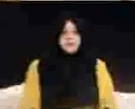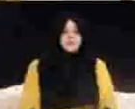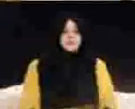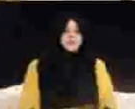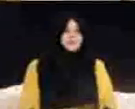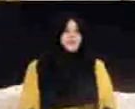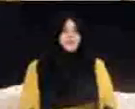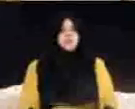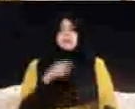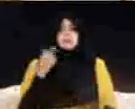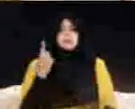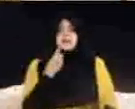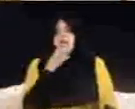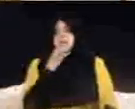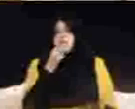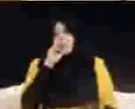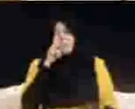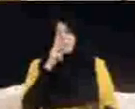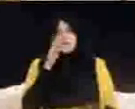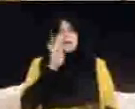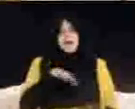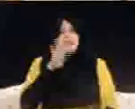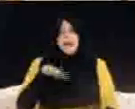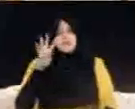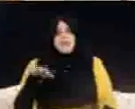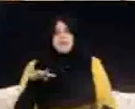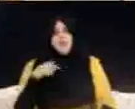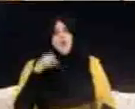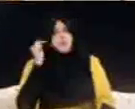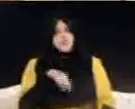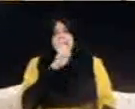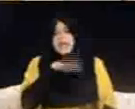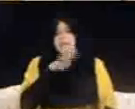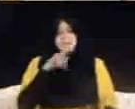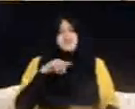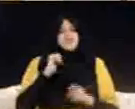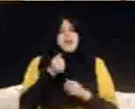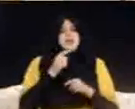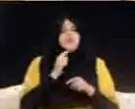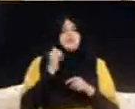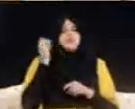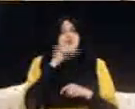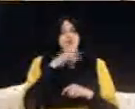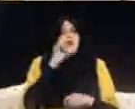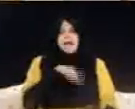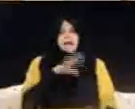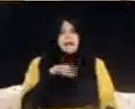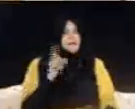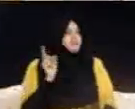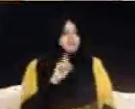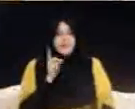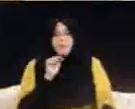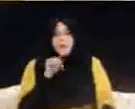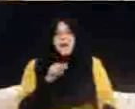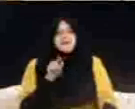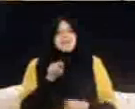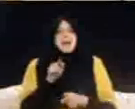مادام واقف نصلي مثلا أربع ركعات لازم يومين نصلي أربع ركعات، ليس شرطا، لا يمكن للنافلة أن تصبح